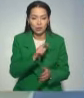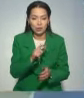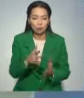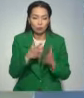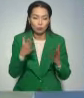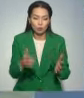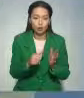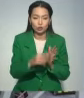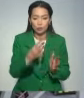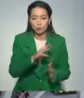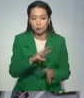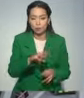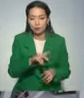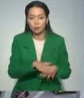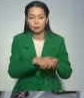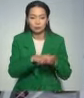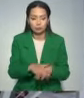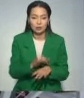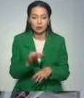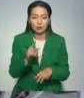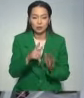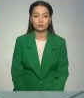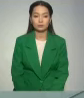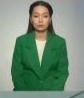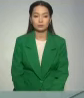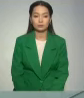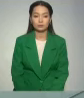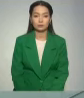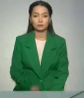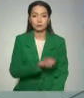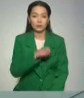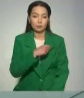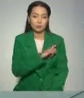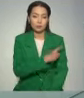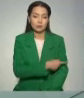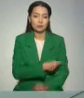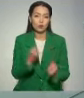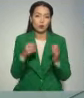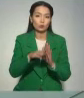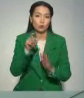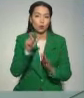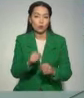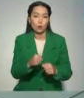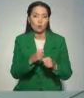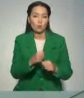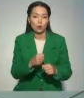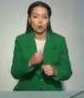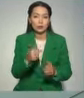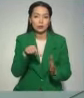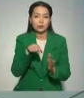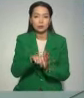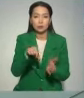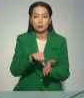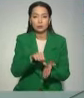создано около тысячи новых рабочих мест самого сильного спортсмена по рукопашному бою среди представителей